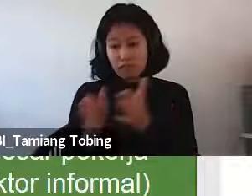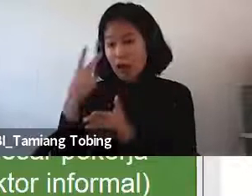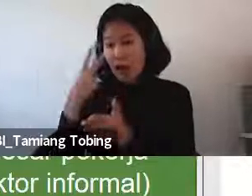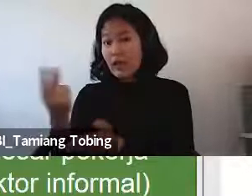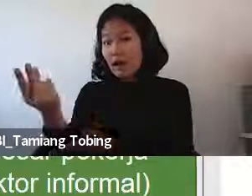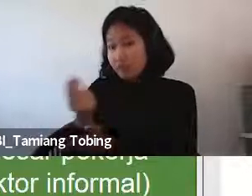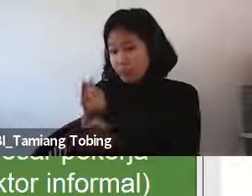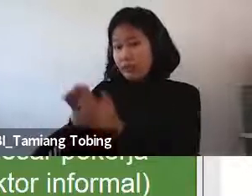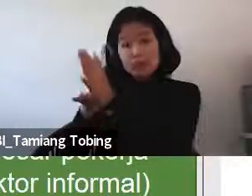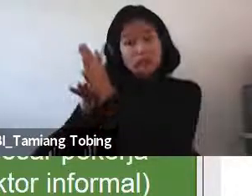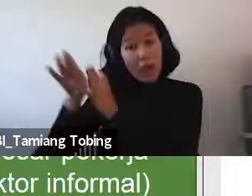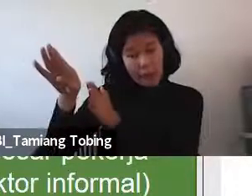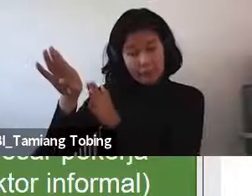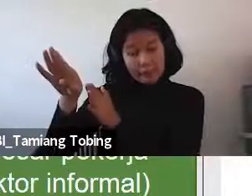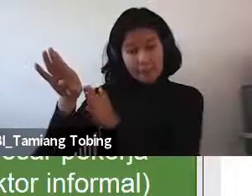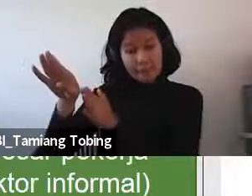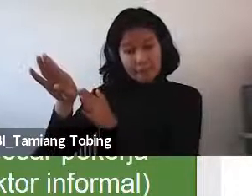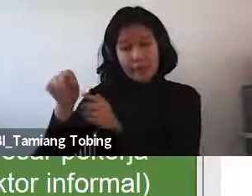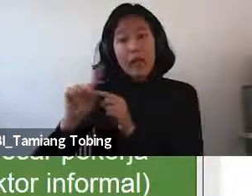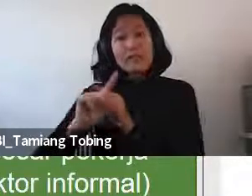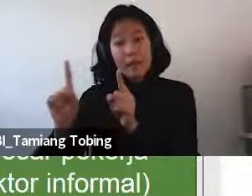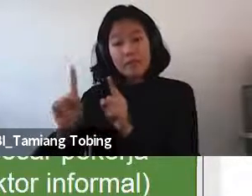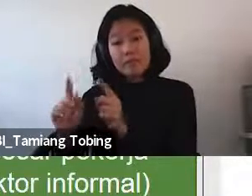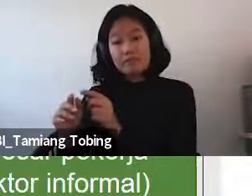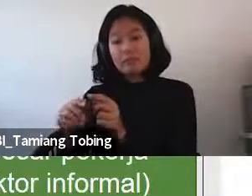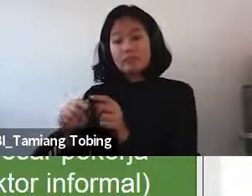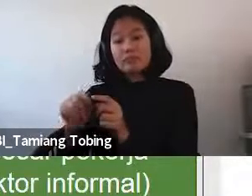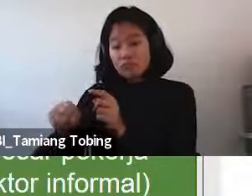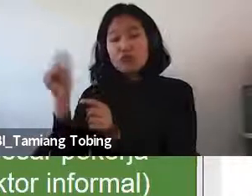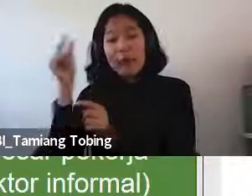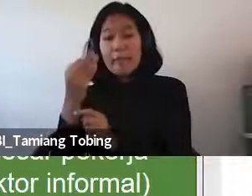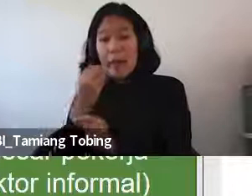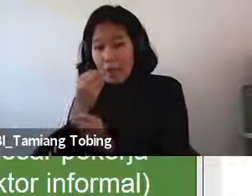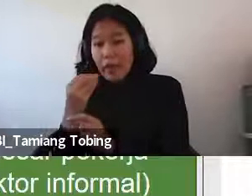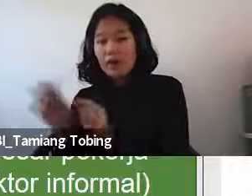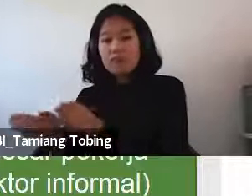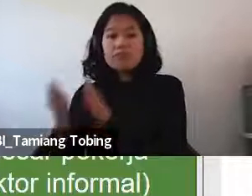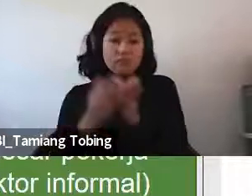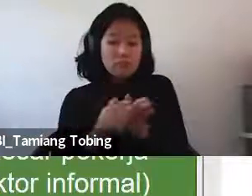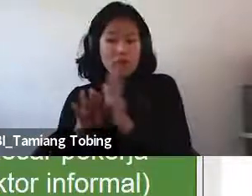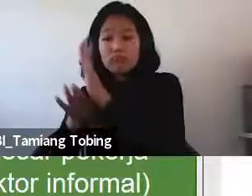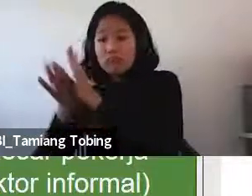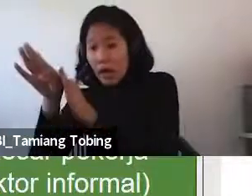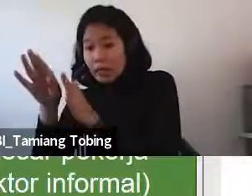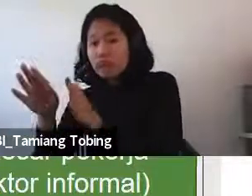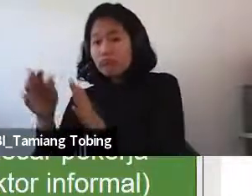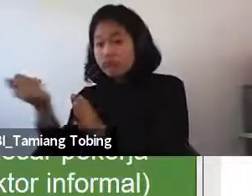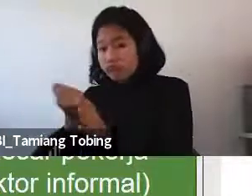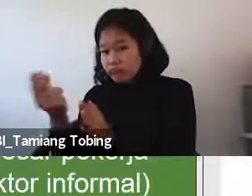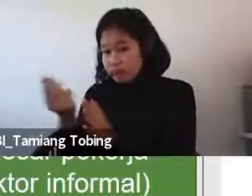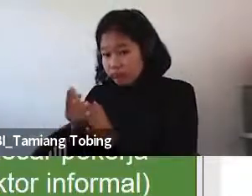peningkatan konsumsi, pengeluaran, utamanya untuk pangan. Di sisi yang lain, terjadi